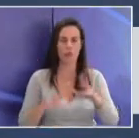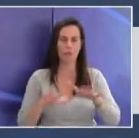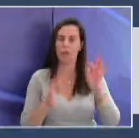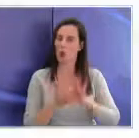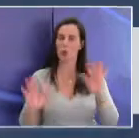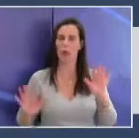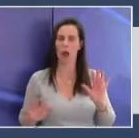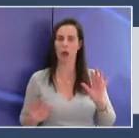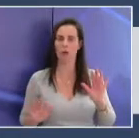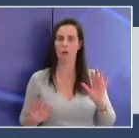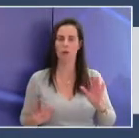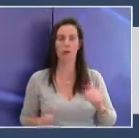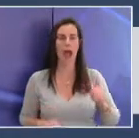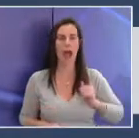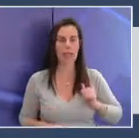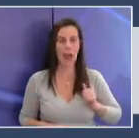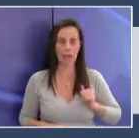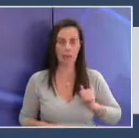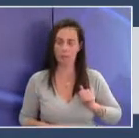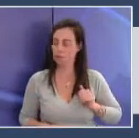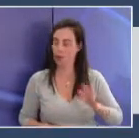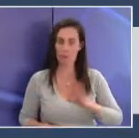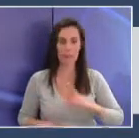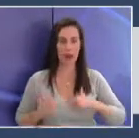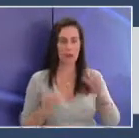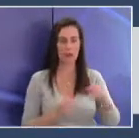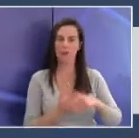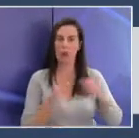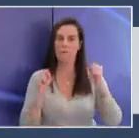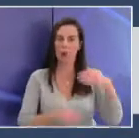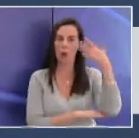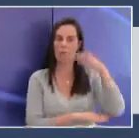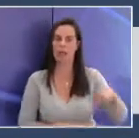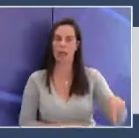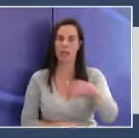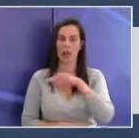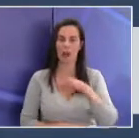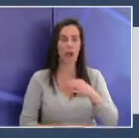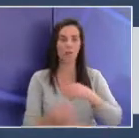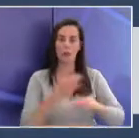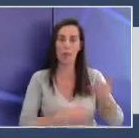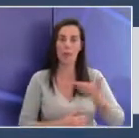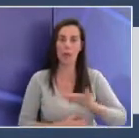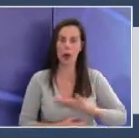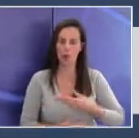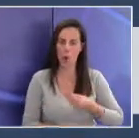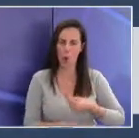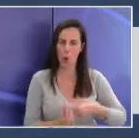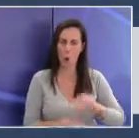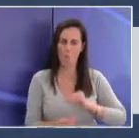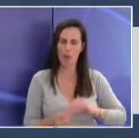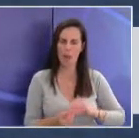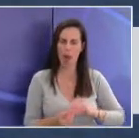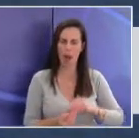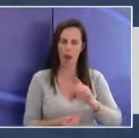נקודה. חיילי צה"ל מסכנים את החיים שלהם למען הביטחון שלנו, ובתמורה הם מקבלים איזושהי קומבינה פוליטית על